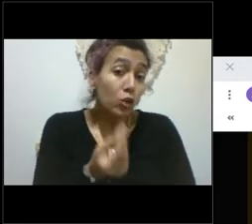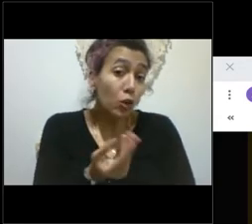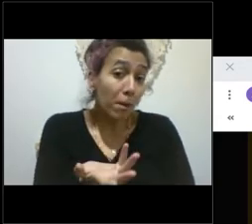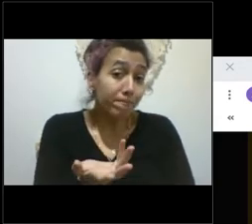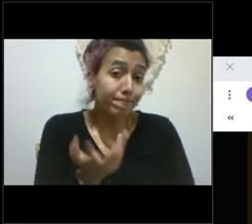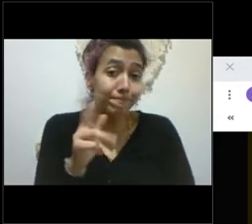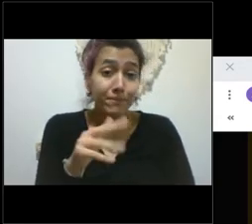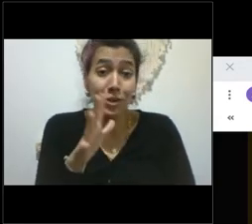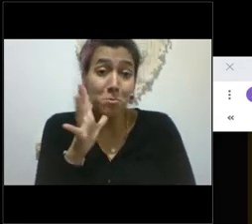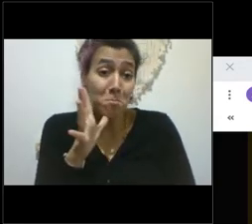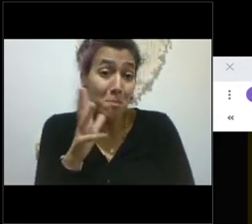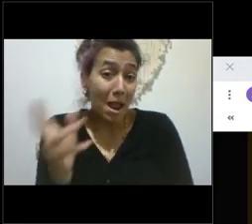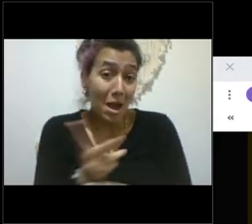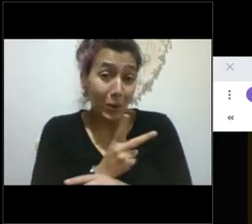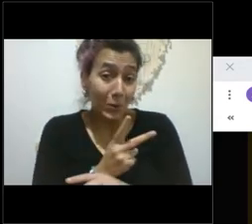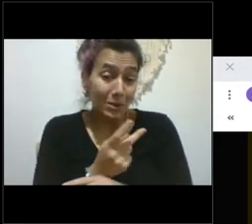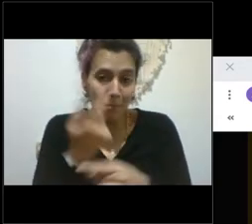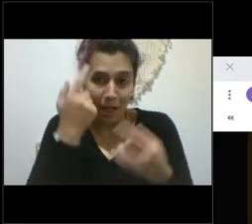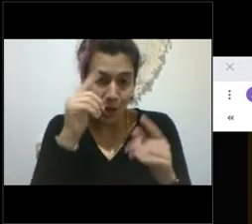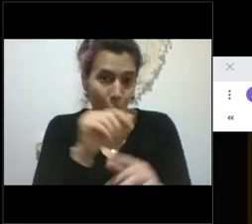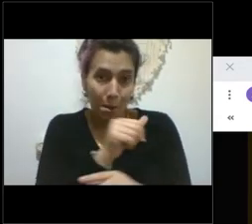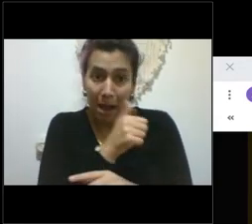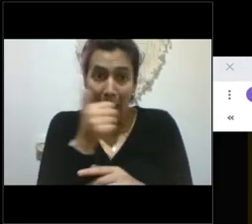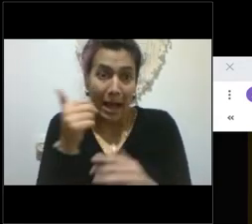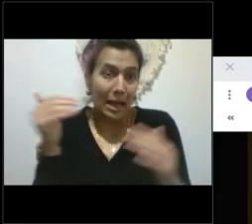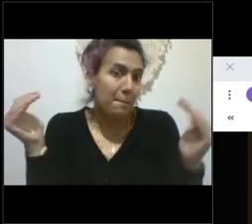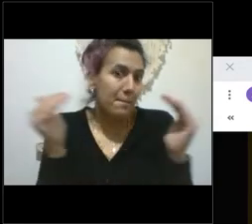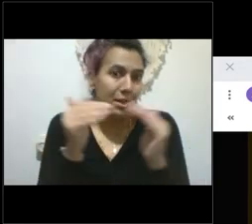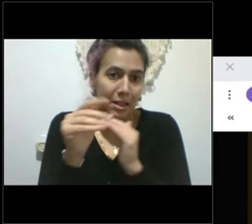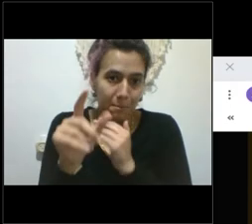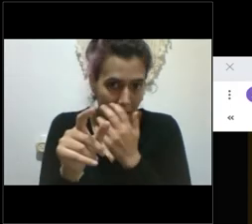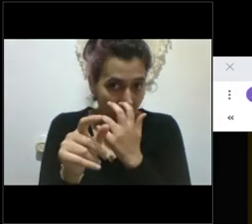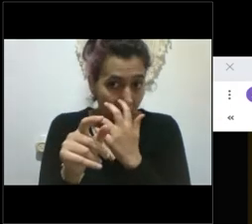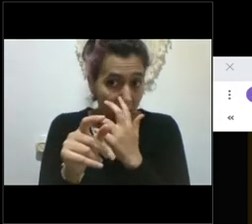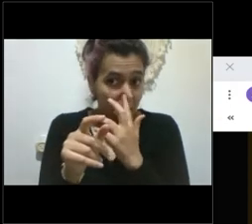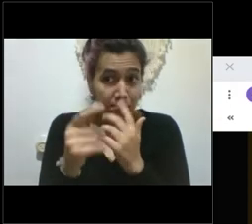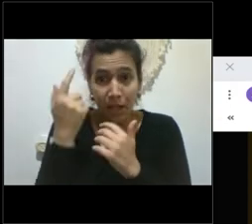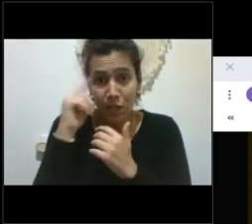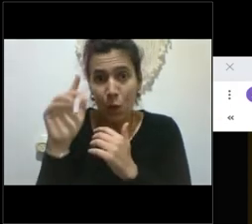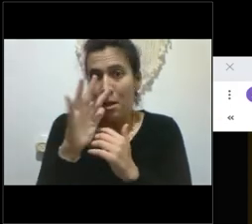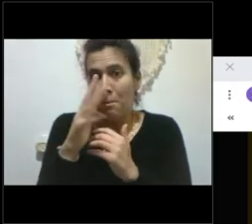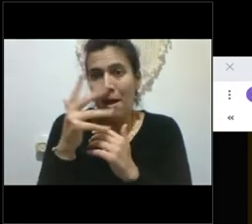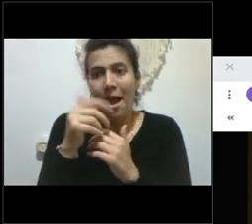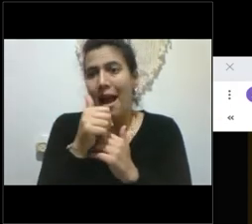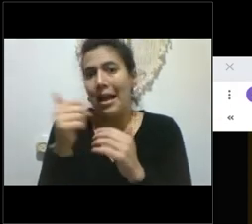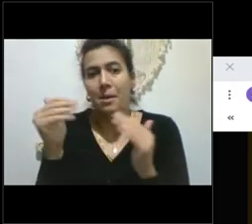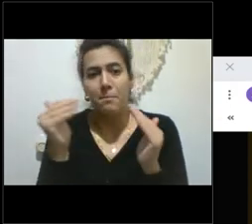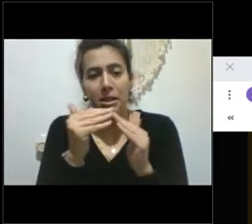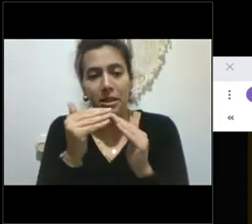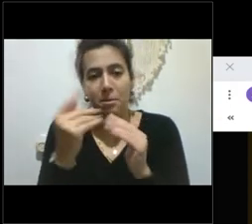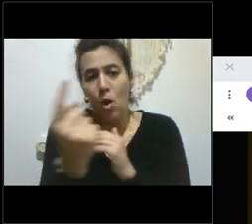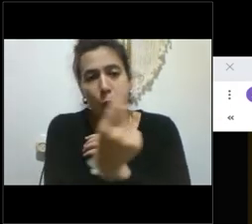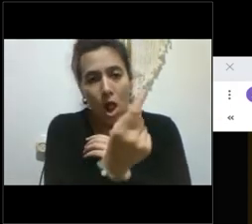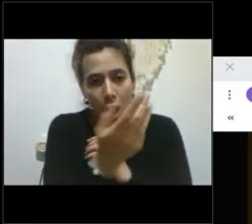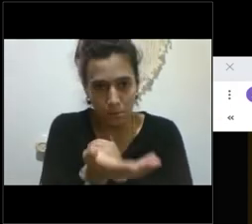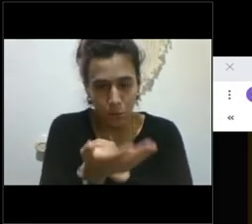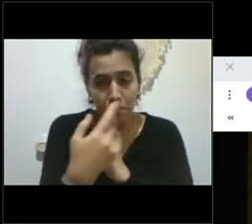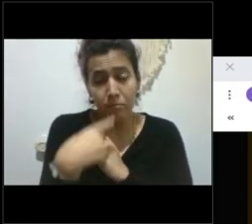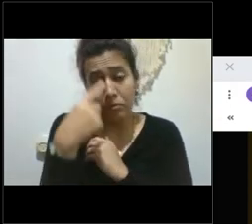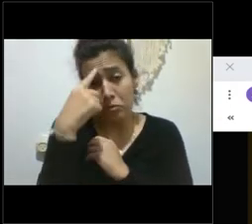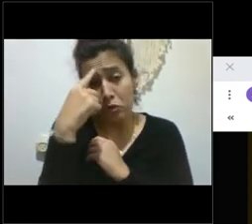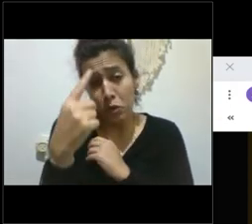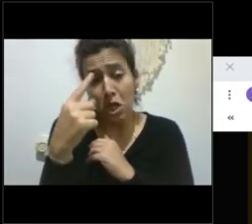מה הקורס הכי מתאים לך, ואני לא יודע מה הקורס הכי מתאים לכל אחד פה. אני יודע שבקבוצה שאנחנו